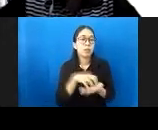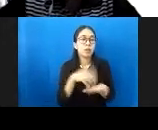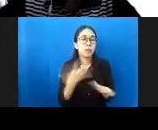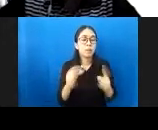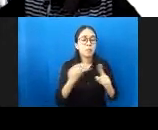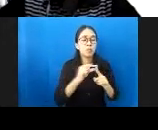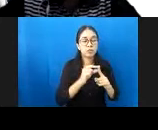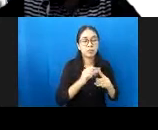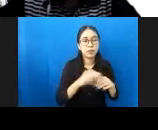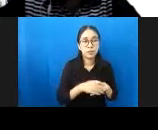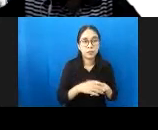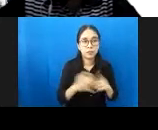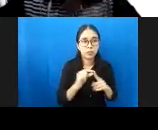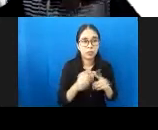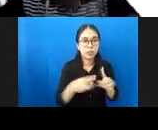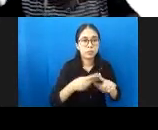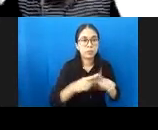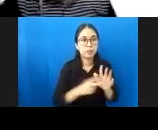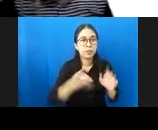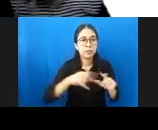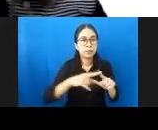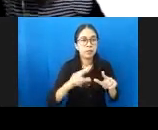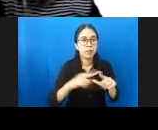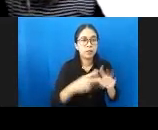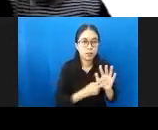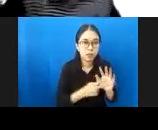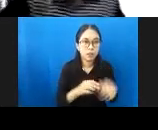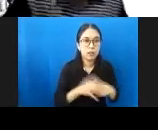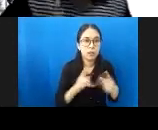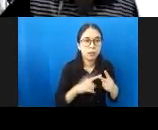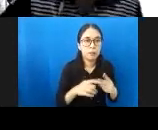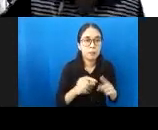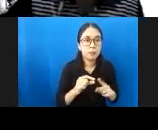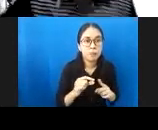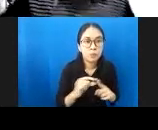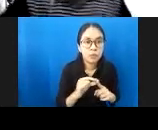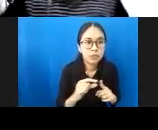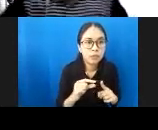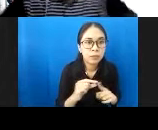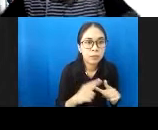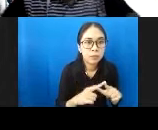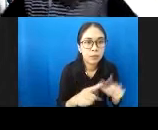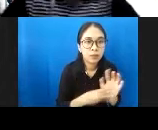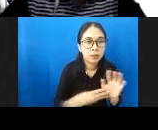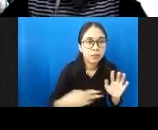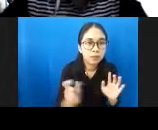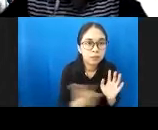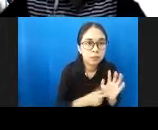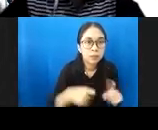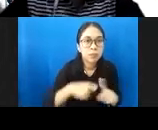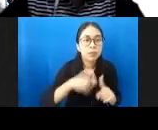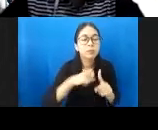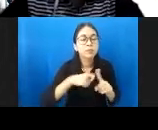Kota, Puskesmas Pamempeg, Puskesmas Majalaya, dan Puskesmas Sawah Lega. Nah, pada saat itu kebetulan saya